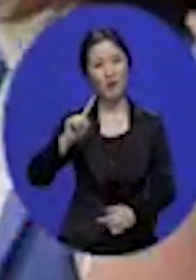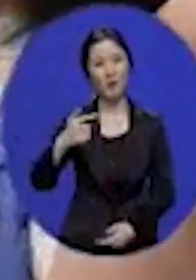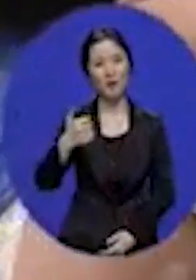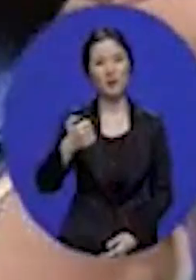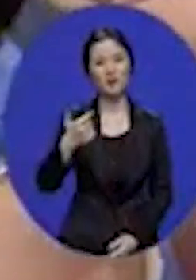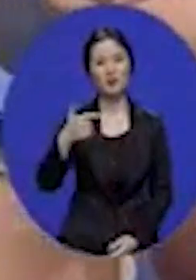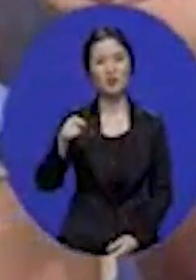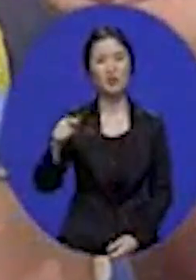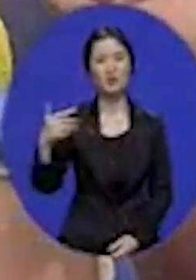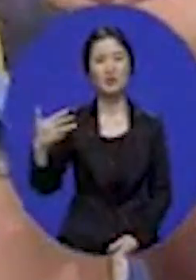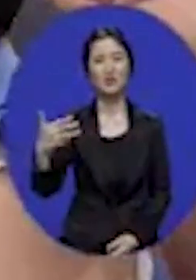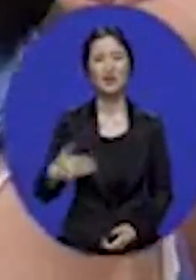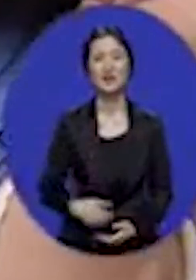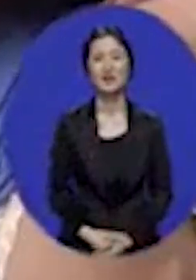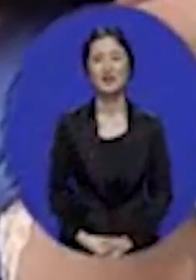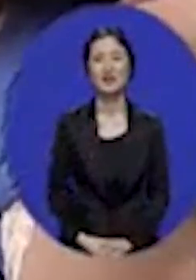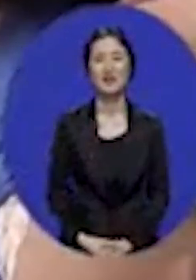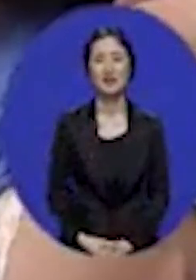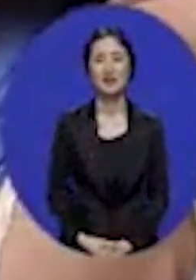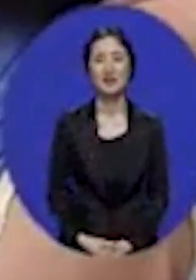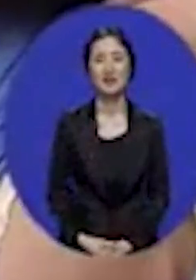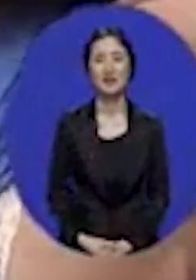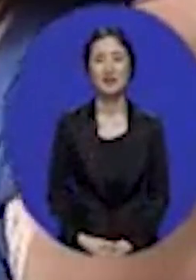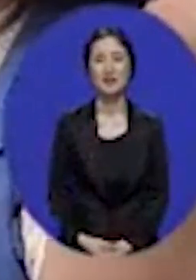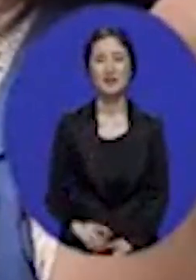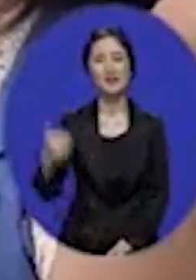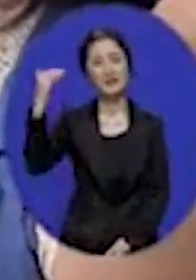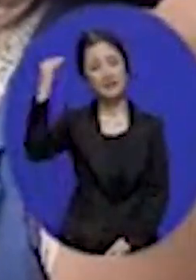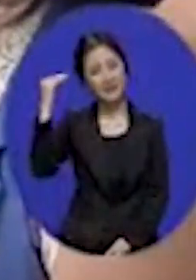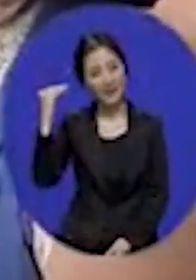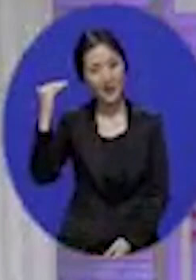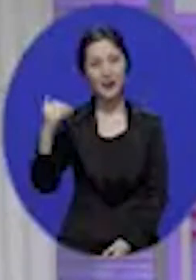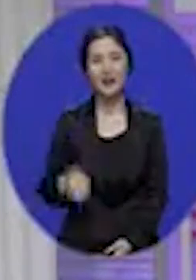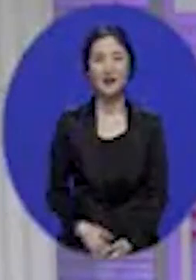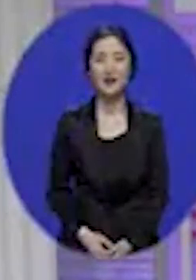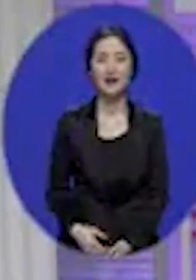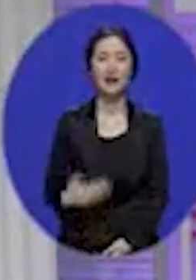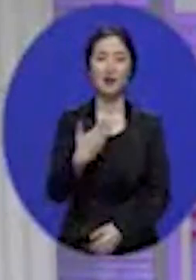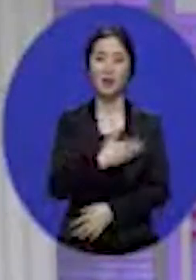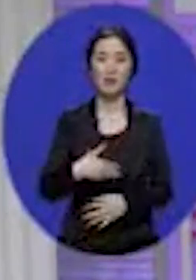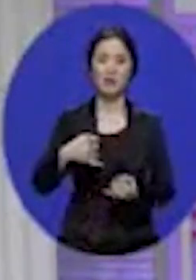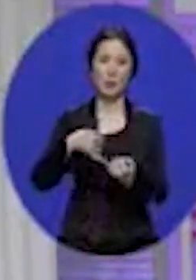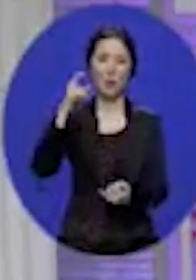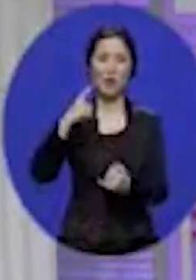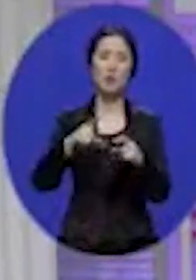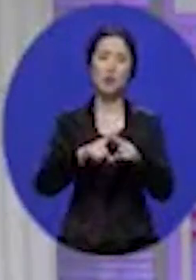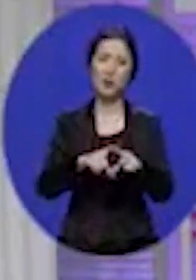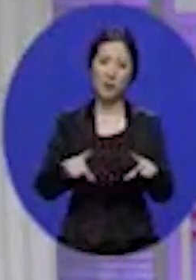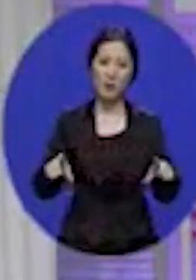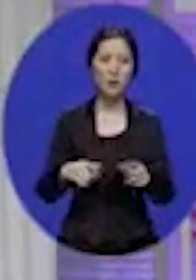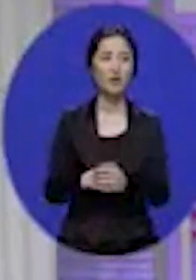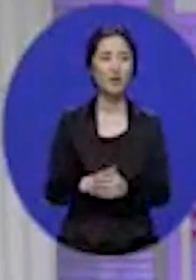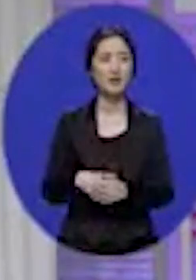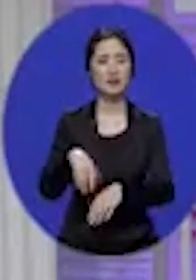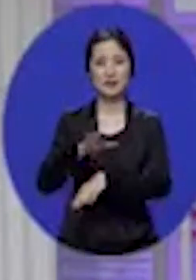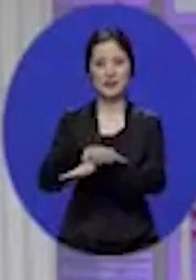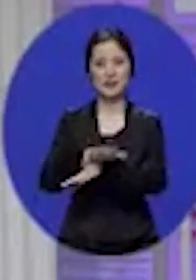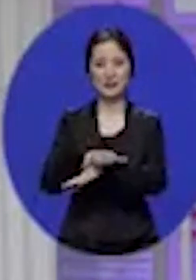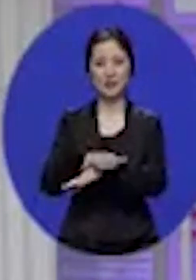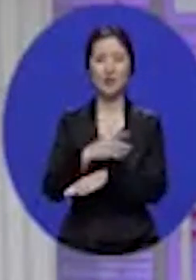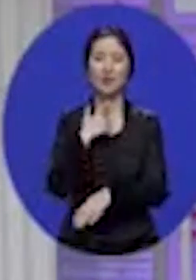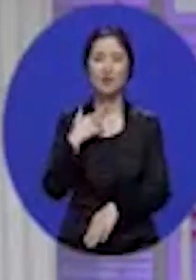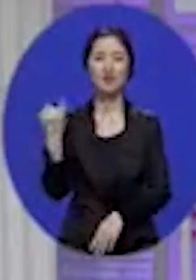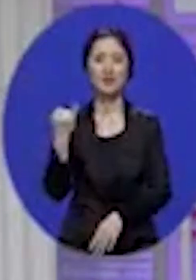156.8이더라고. 예. 키도 작고 몸매도 평범하고 강원도 시골 출신에